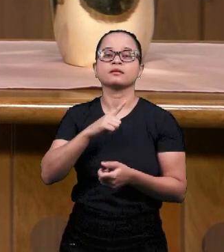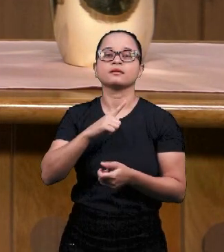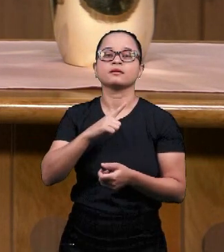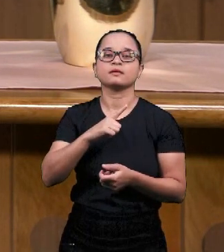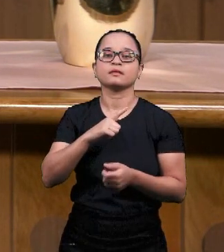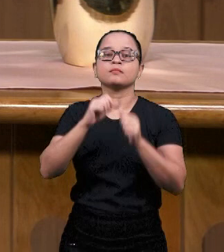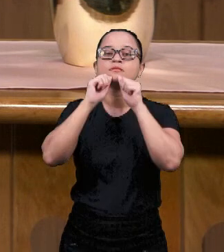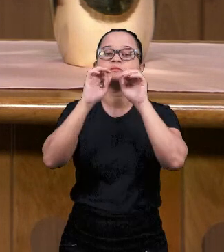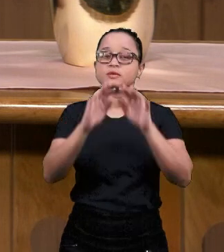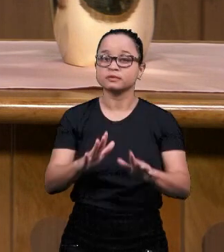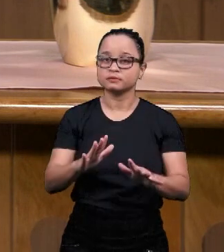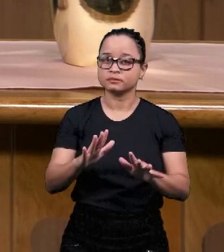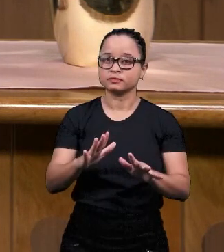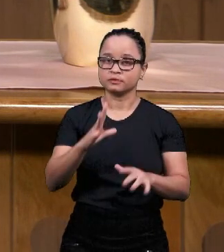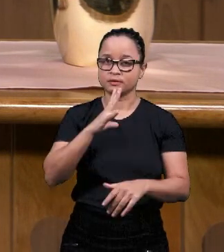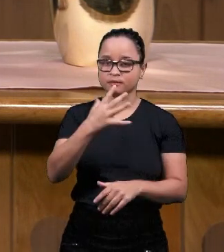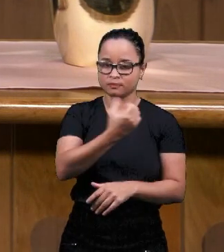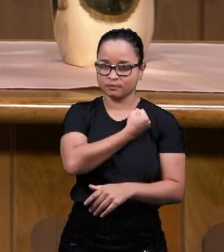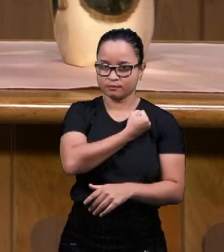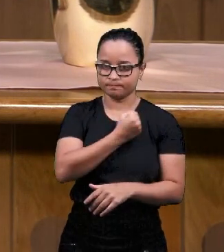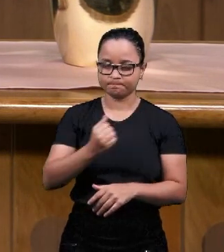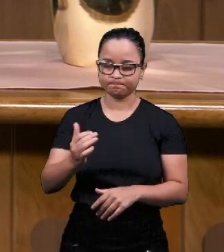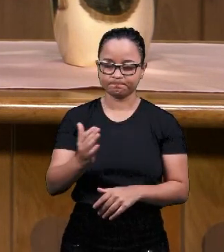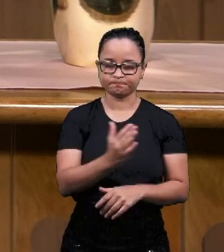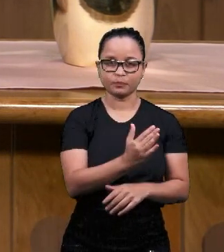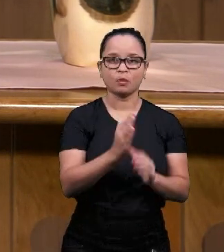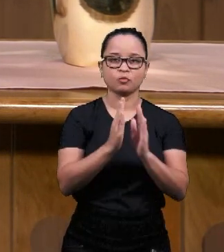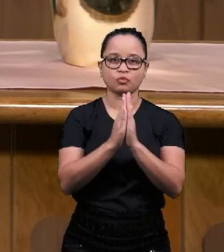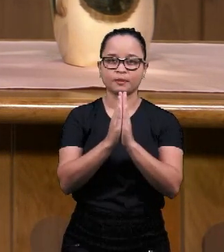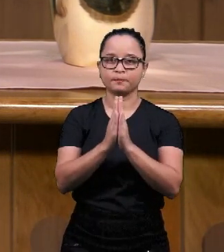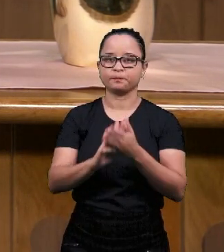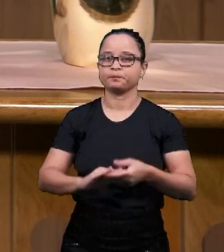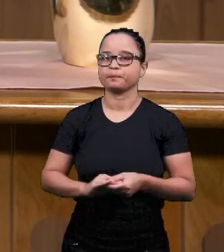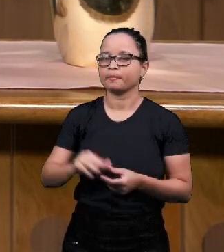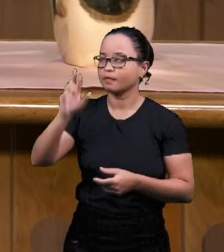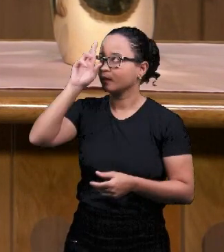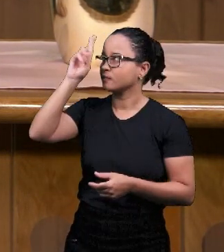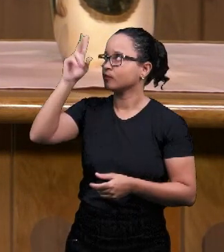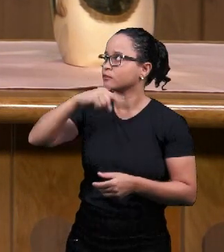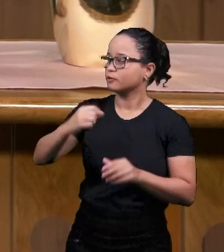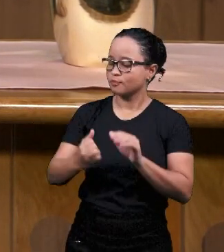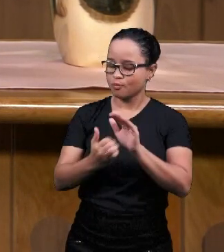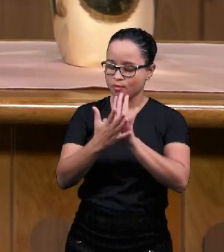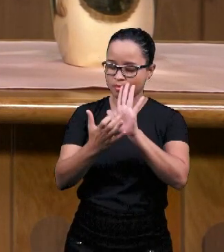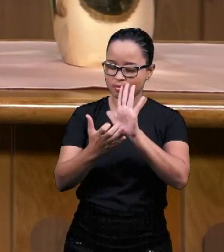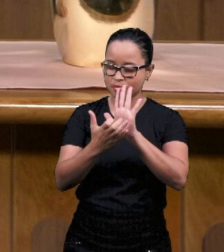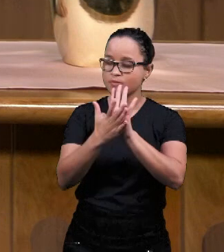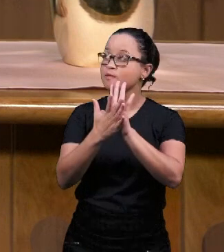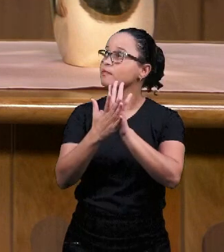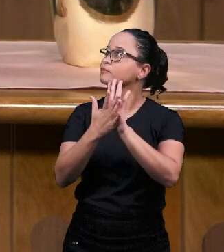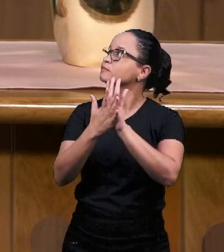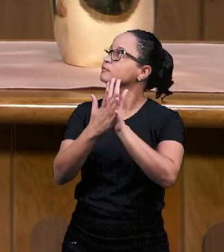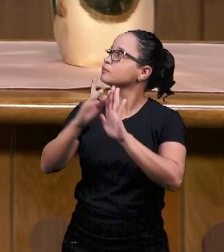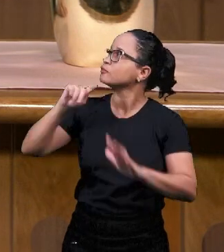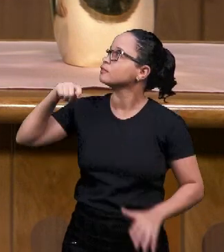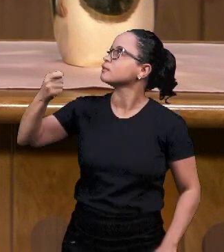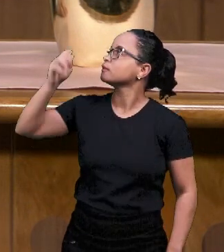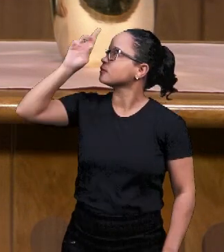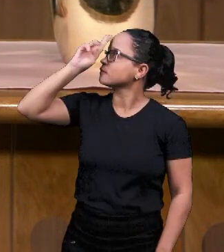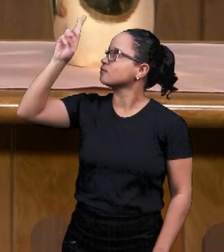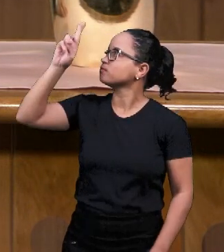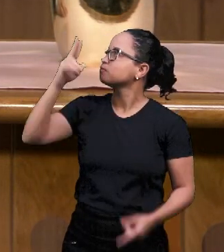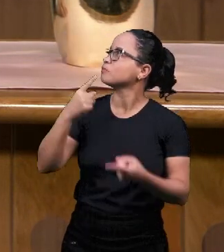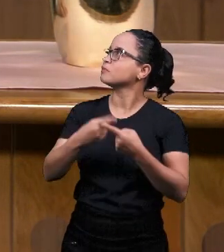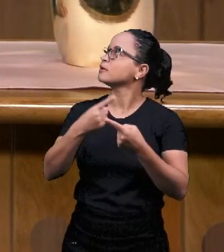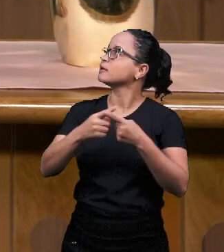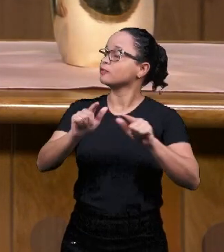мог принять в свою жизнь это чудное сокровище. Господь, мы славим имя Твое, потому что Ты